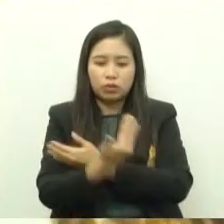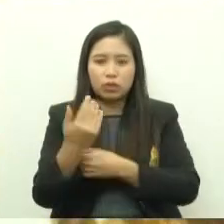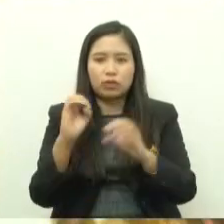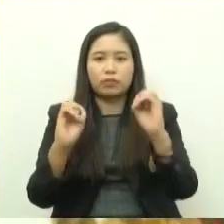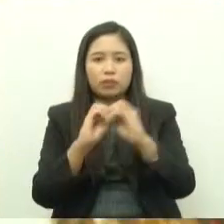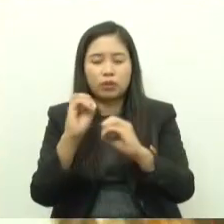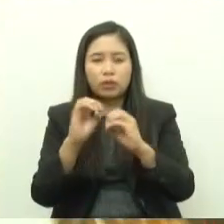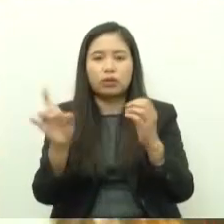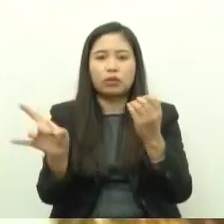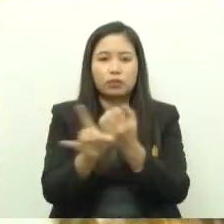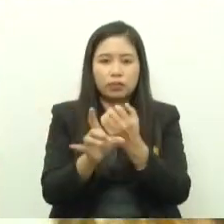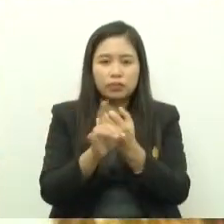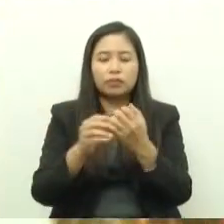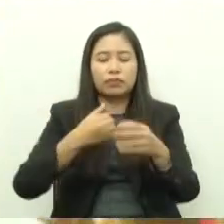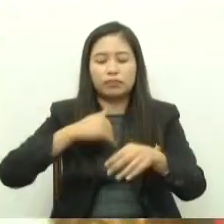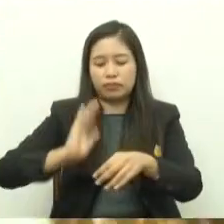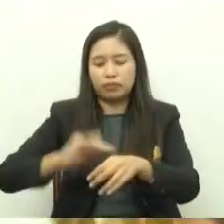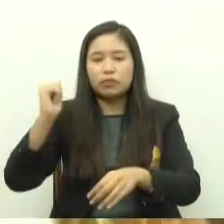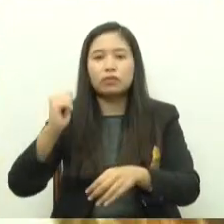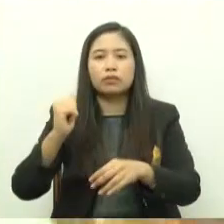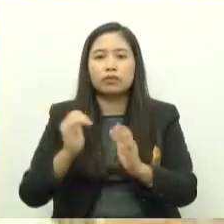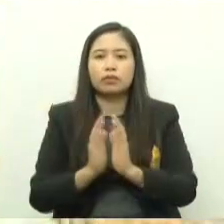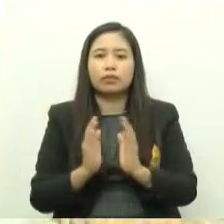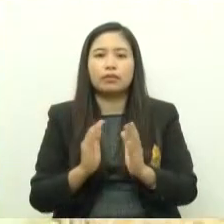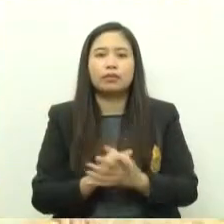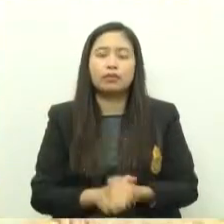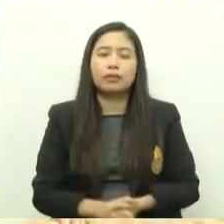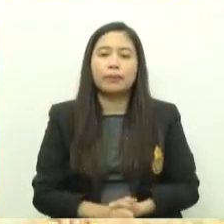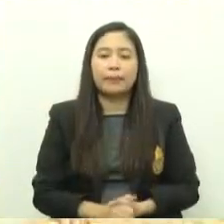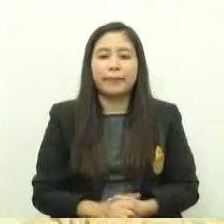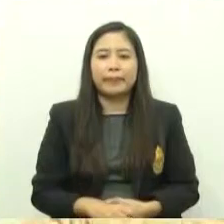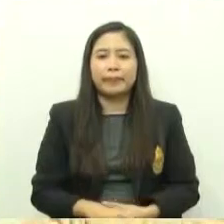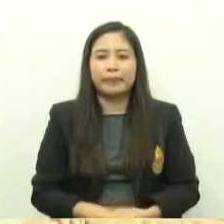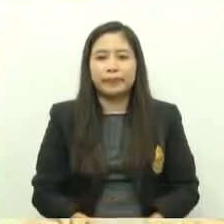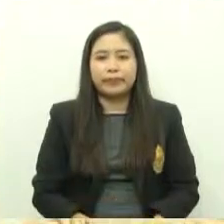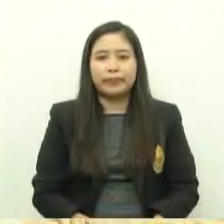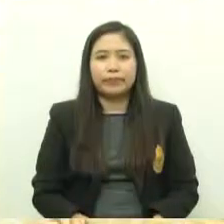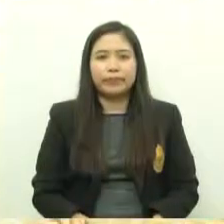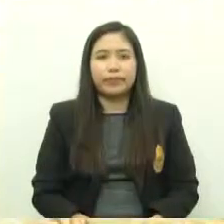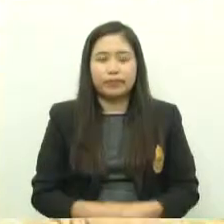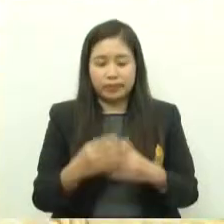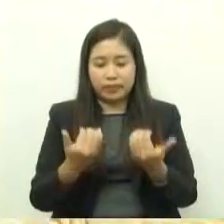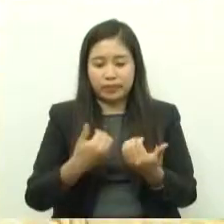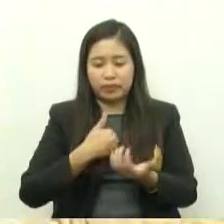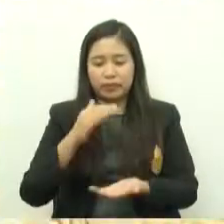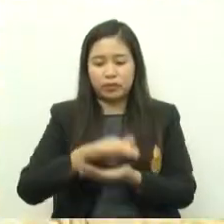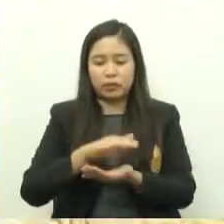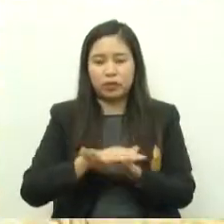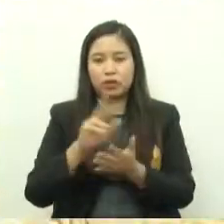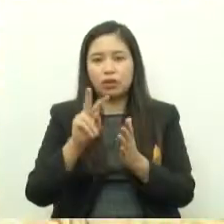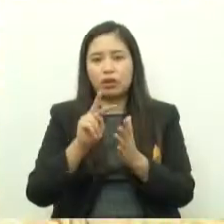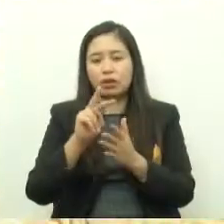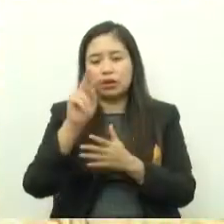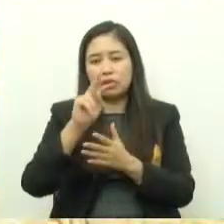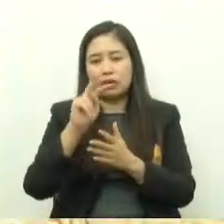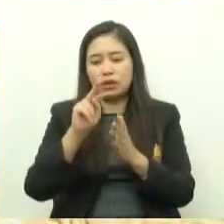คุณภาพแล้วก็เกิดประสิทธิภาพค่ะขอบพระคุณค่ะครับตอนนี้นี้เราอยู่ที่โรงเรียนน่านปัญญานุกูลนะครับทุกท่านจะเห็น